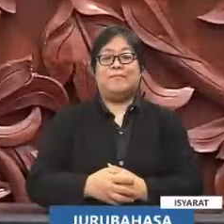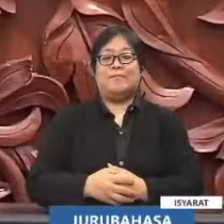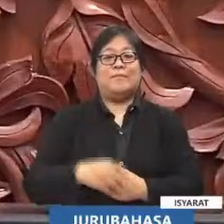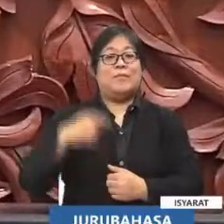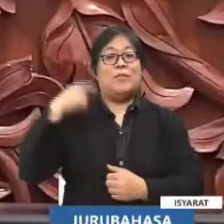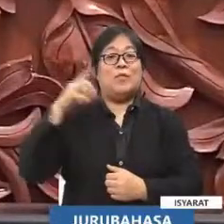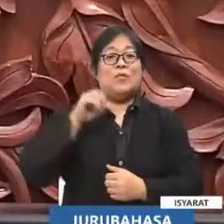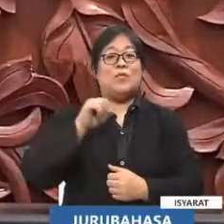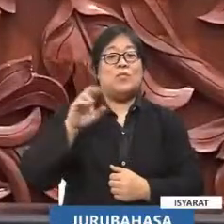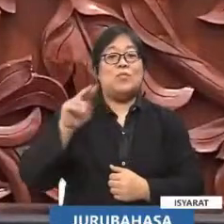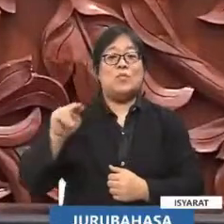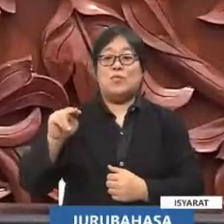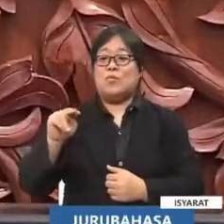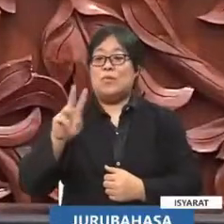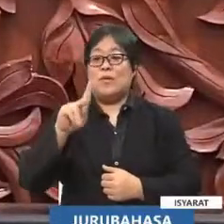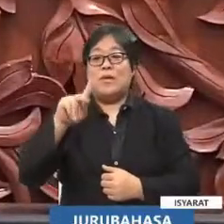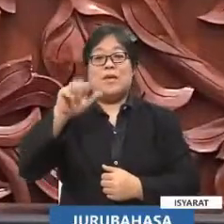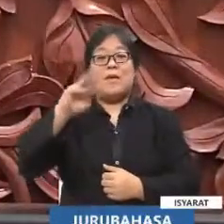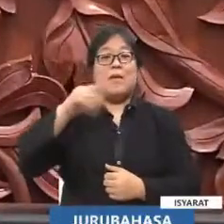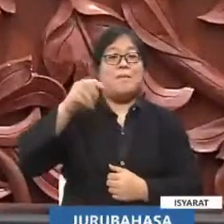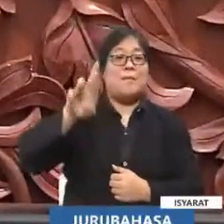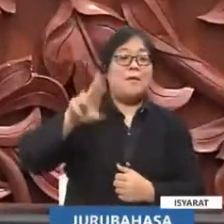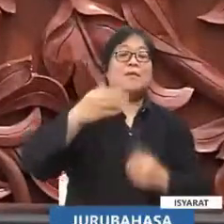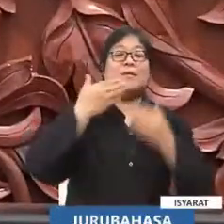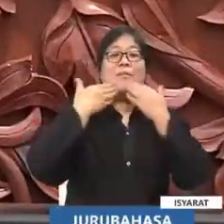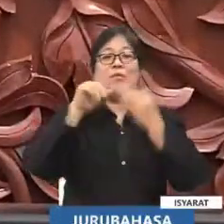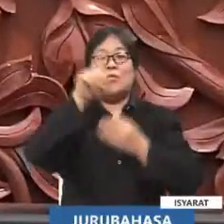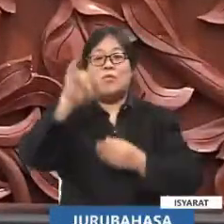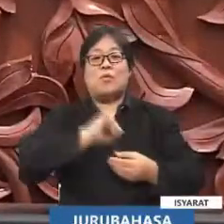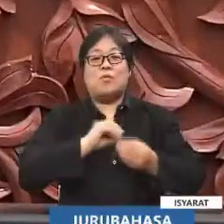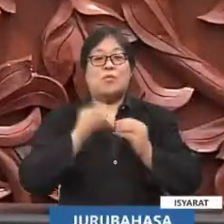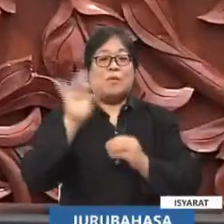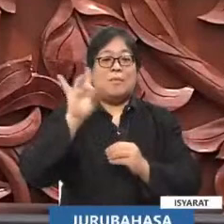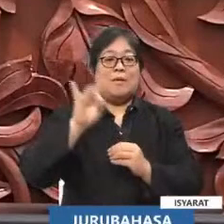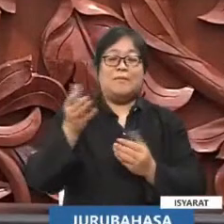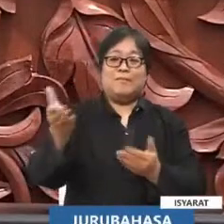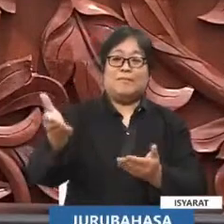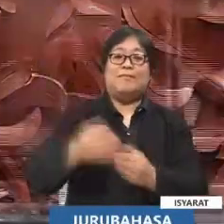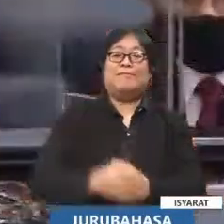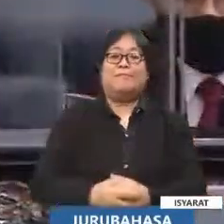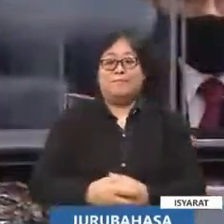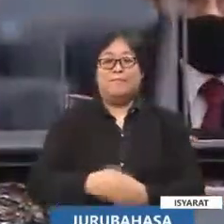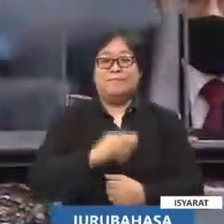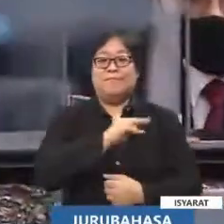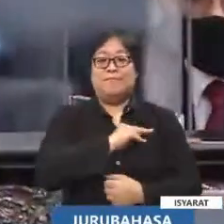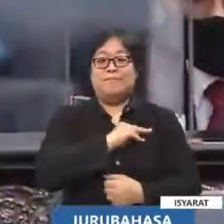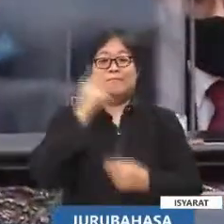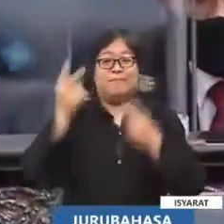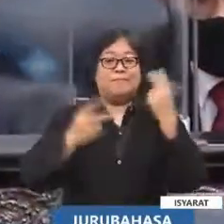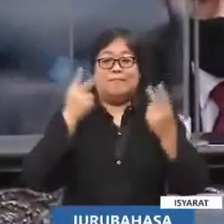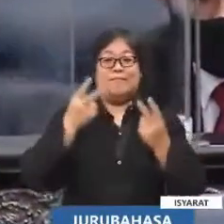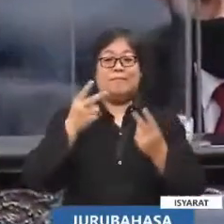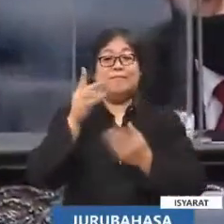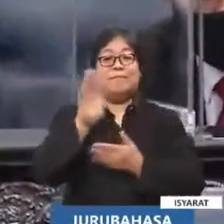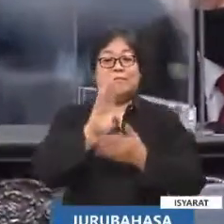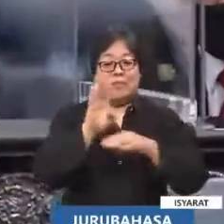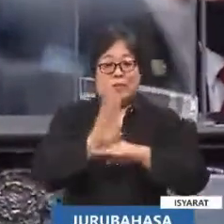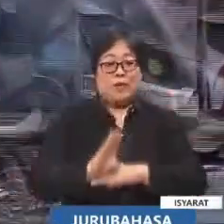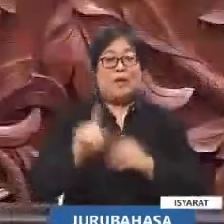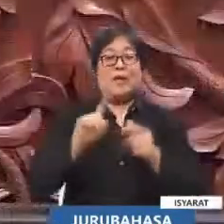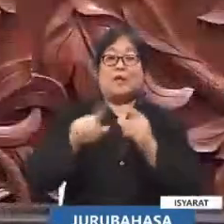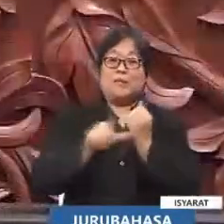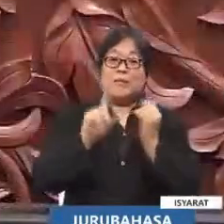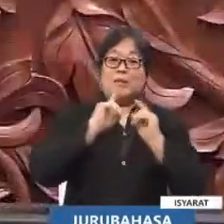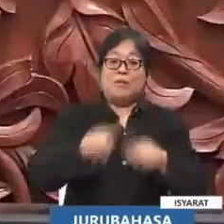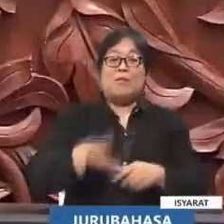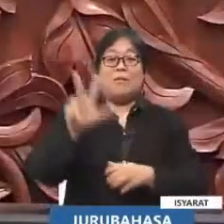Siang-siang Kampa. Terima kasih Datuk Yang Ketua. Soalan saya nombor 8. Sila Menteri Pelancongan Seni dan Budaya atau